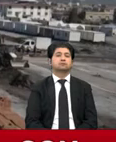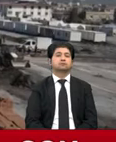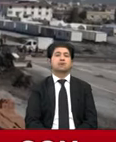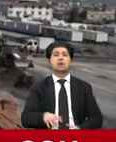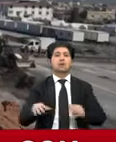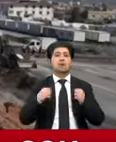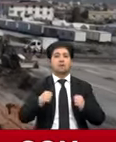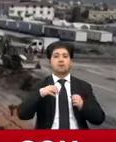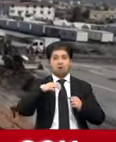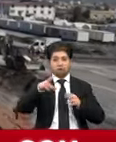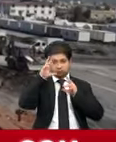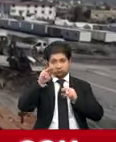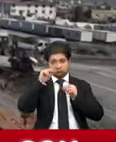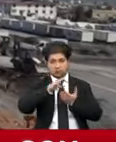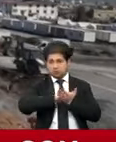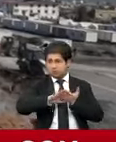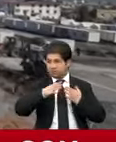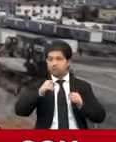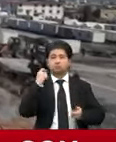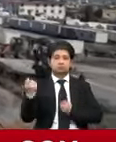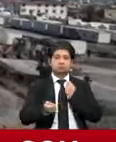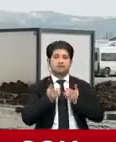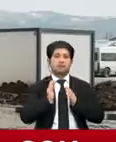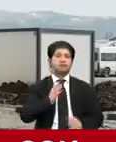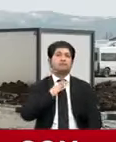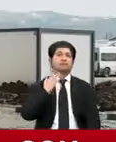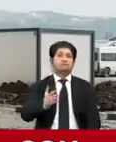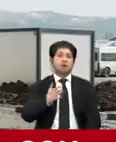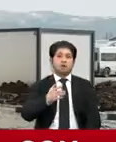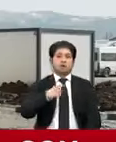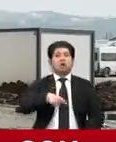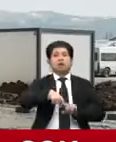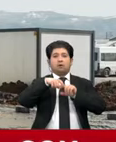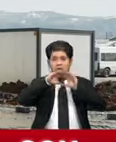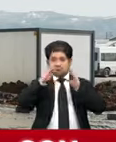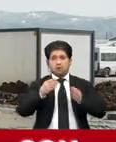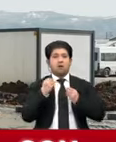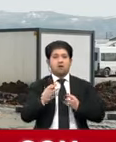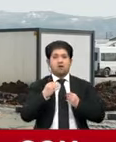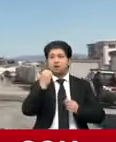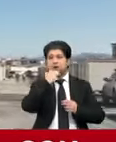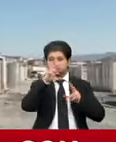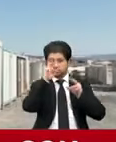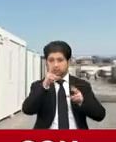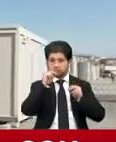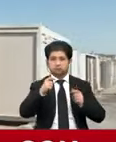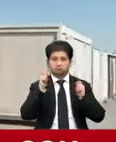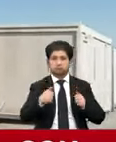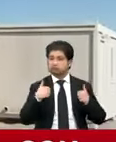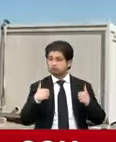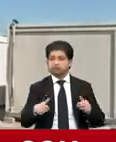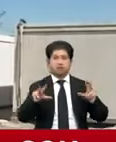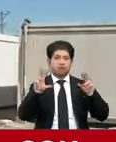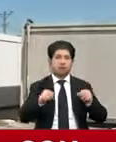Deprem bölgesinde barınma ihtiyacının giderilmesi için çalışmalar sürüyor. Konteyner ve prefabrik ev üretimiyle geçici barınma koşulları hızlı bir